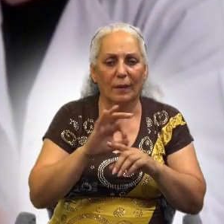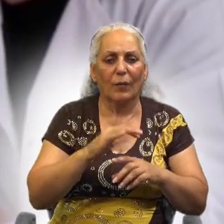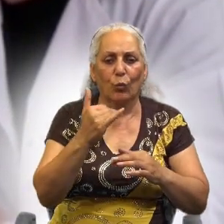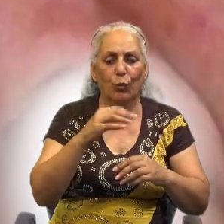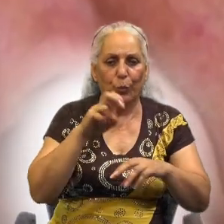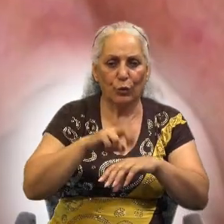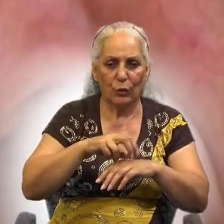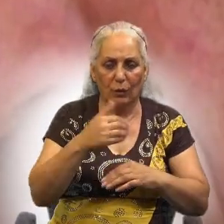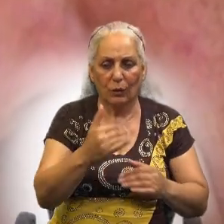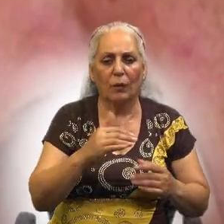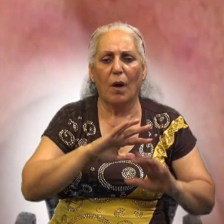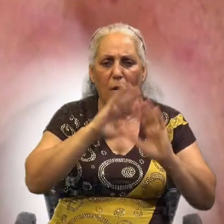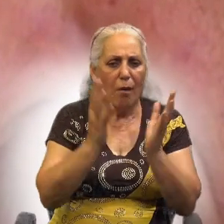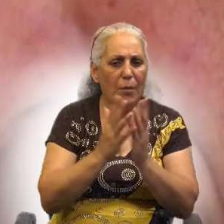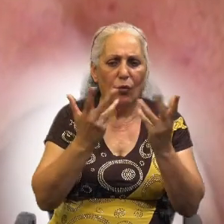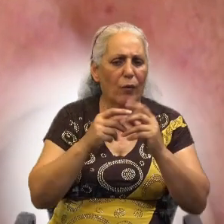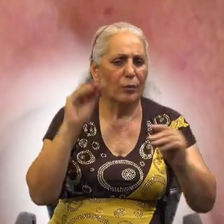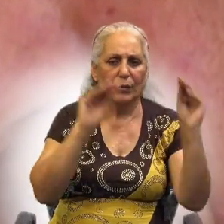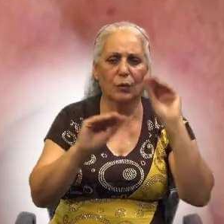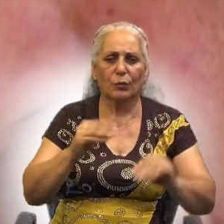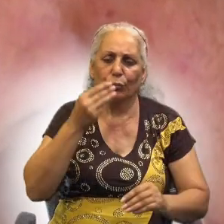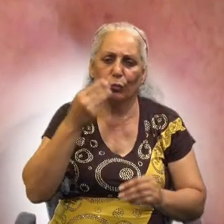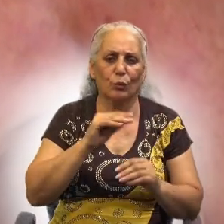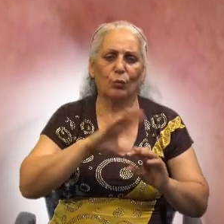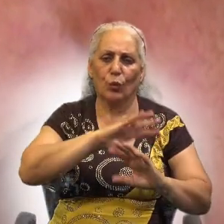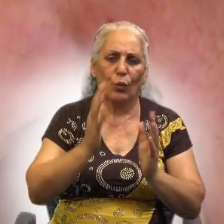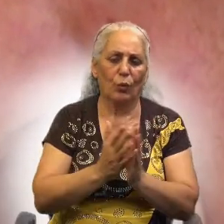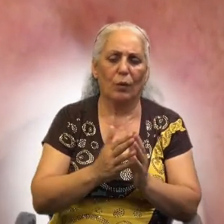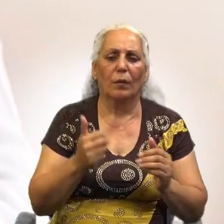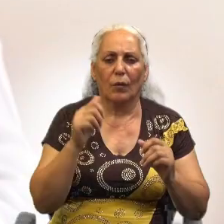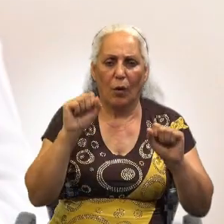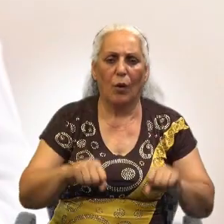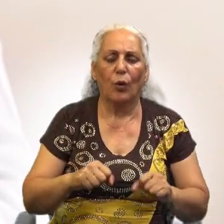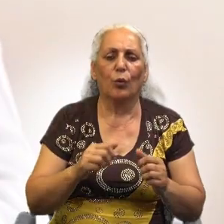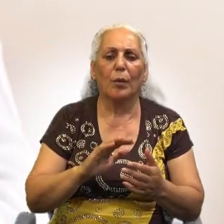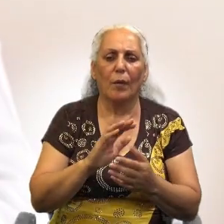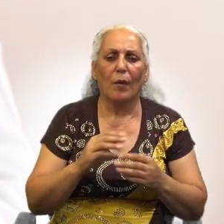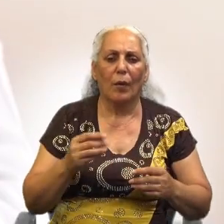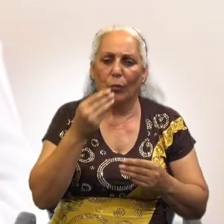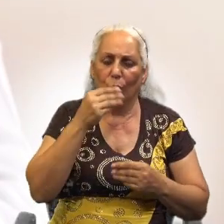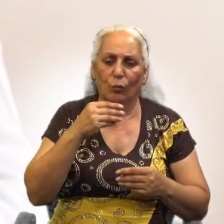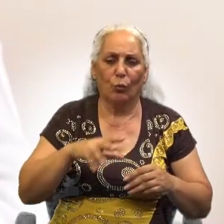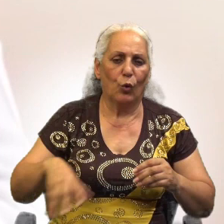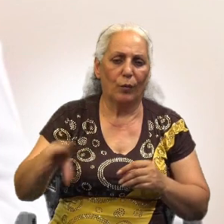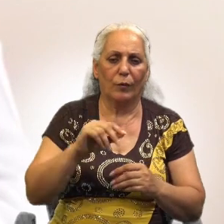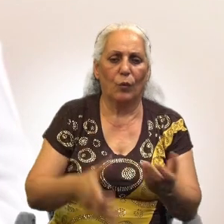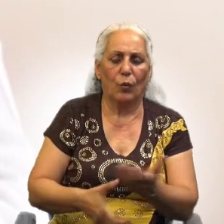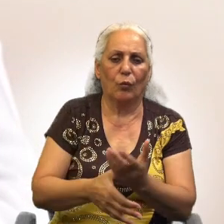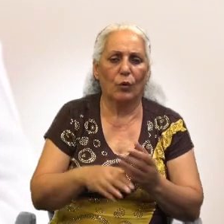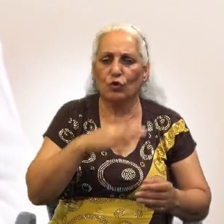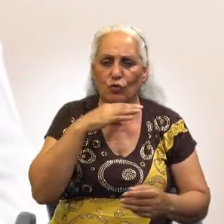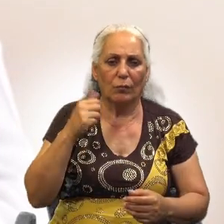բոլոր սարքավորումներով, որը ևս օգնում է որակյալ ծառայություններ մատուցել։ Բավականին լավ հագեցված, շատ